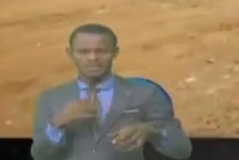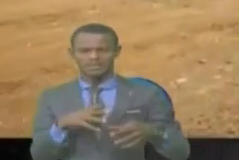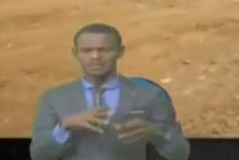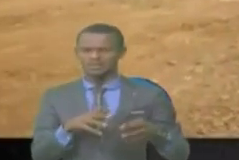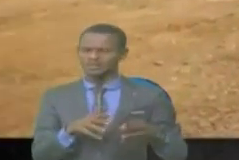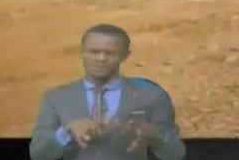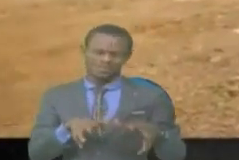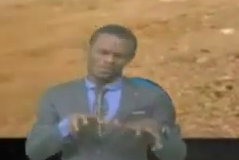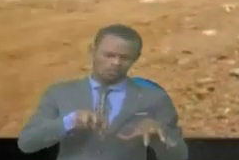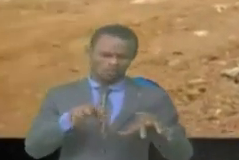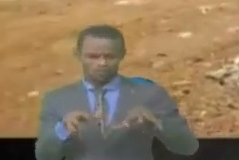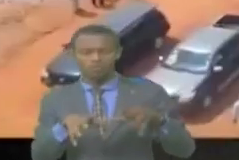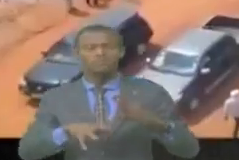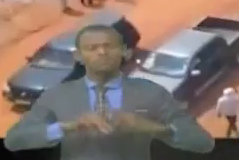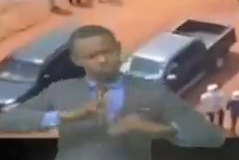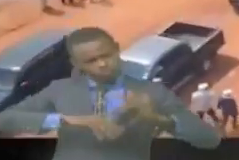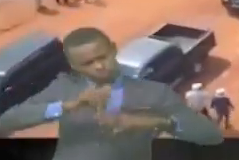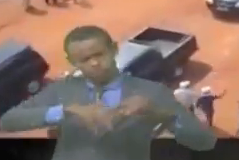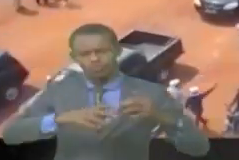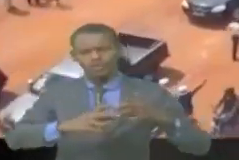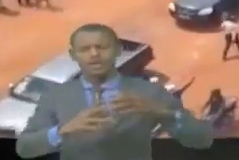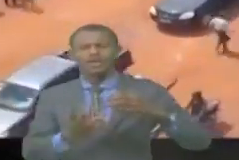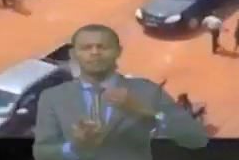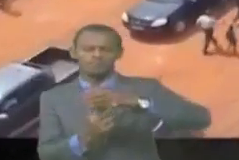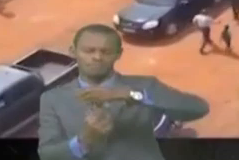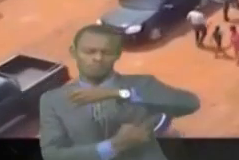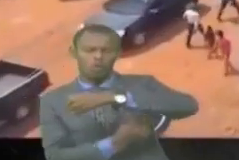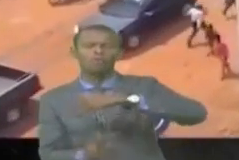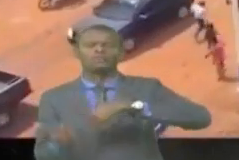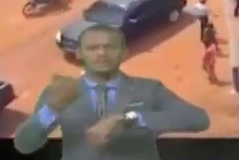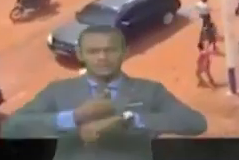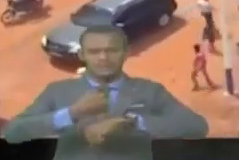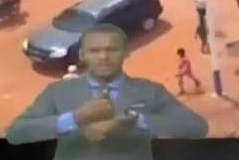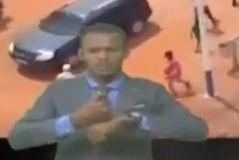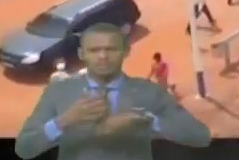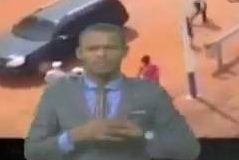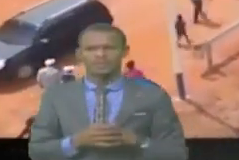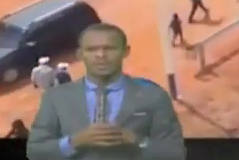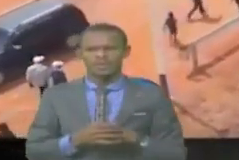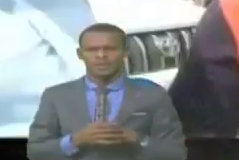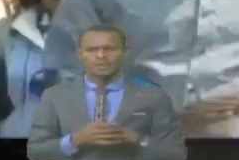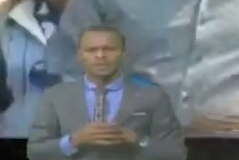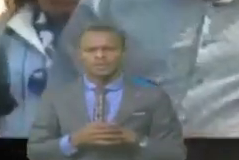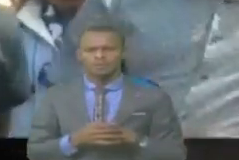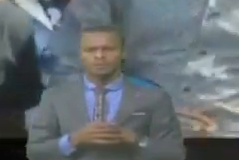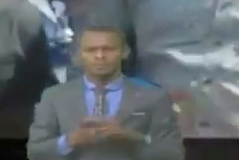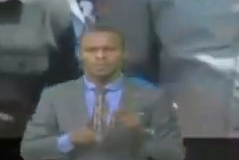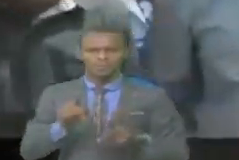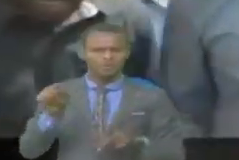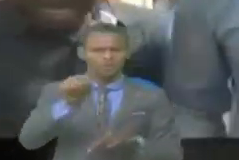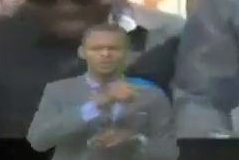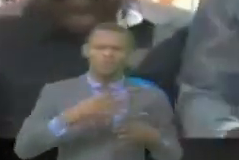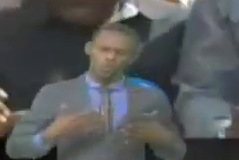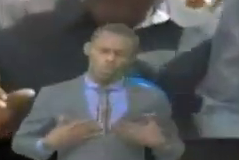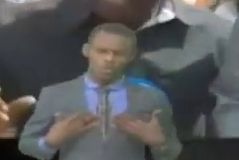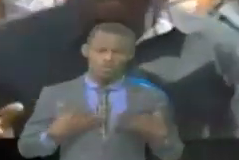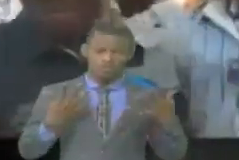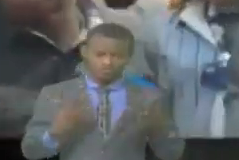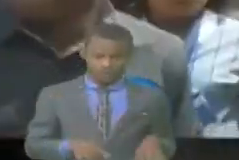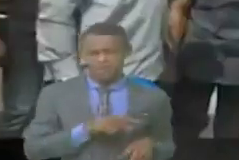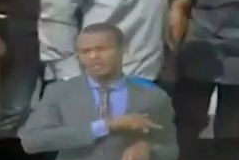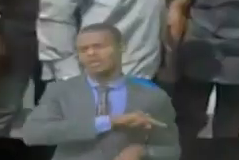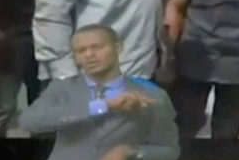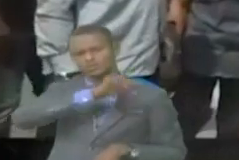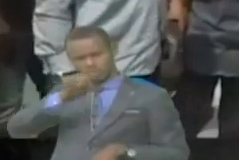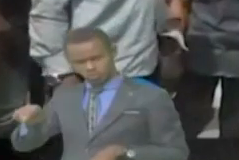et doté d'un pont par la mairie. Des actions que saluent les habitants de la troisième ville du Haut-Katanga. Kiaboula Katou et sa suite effectueront